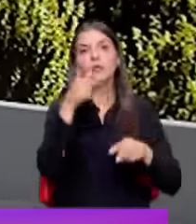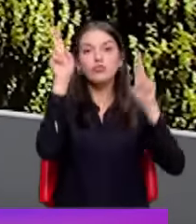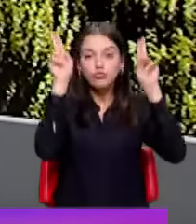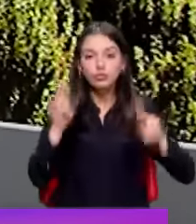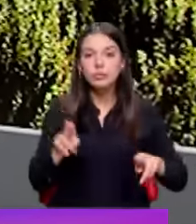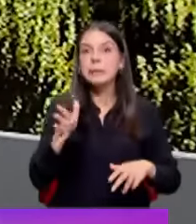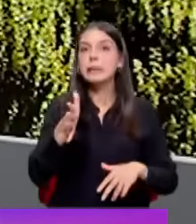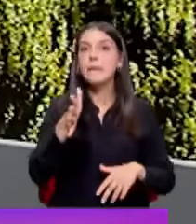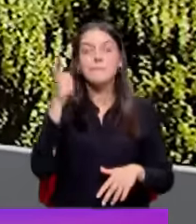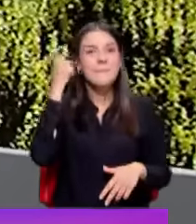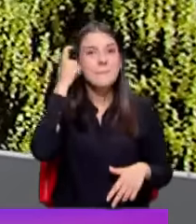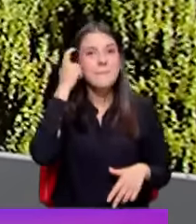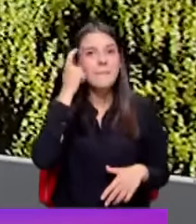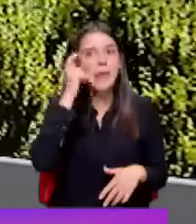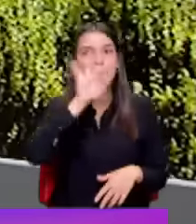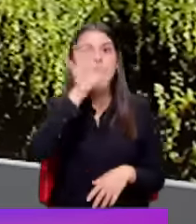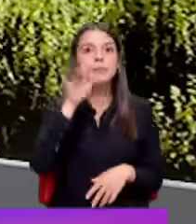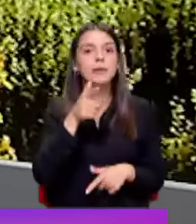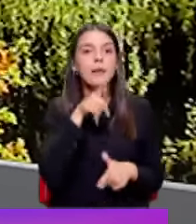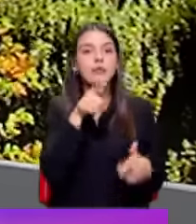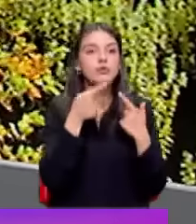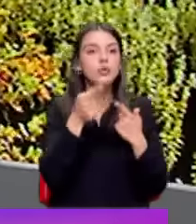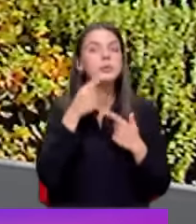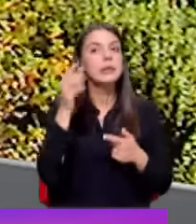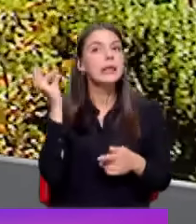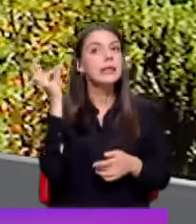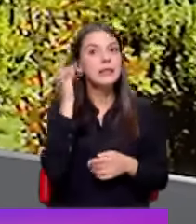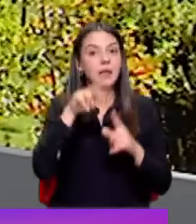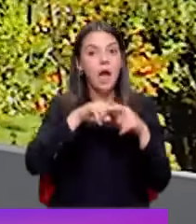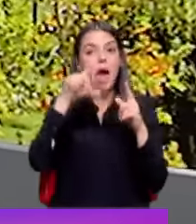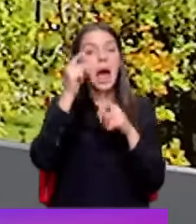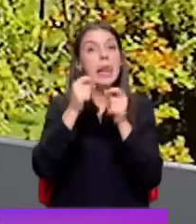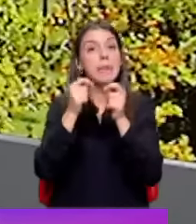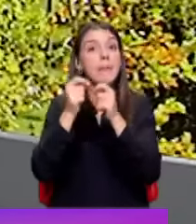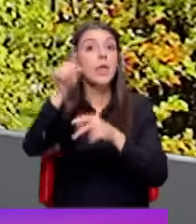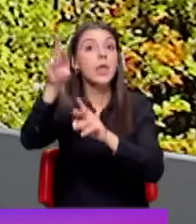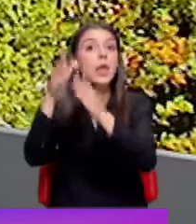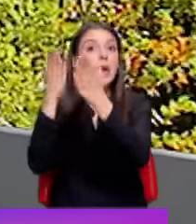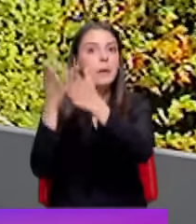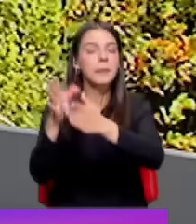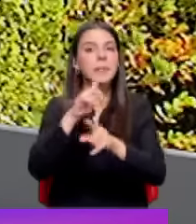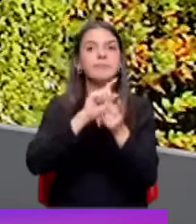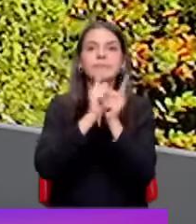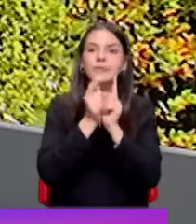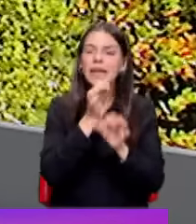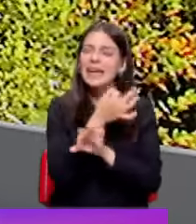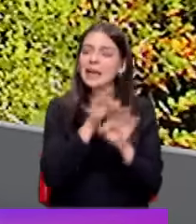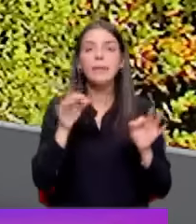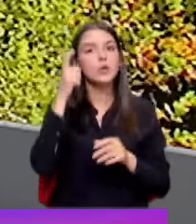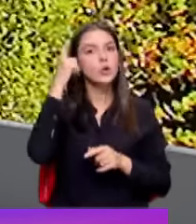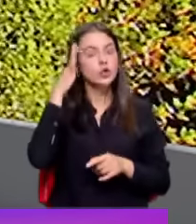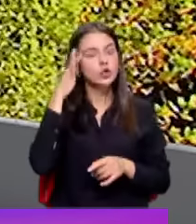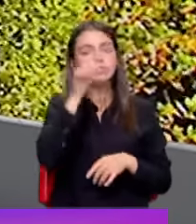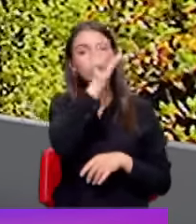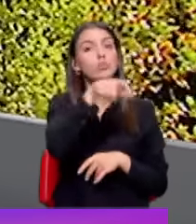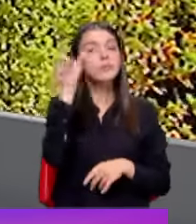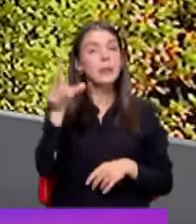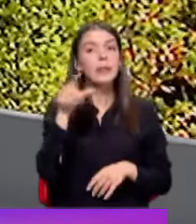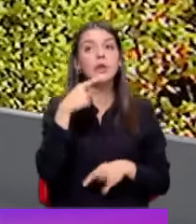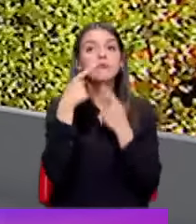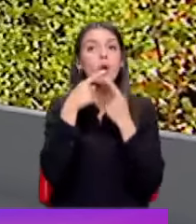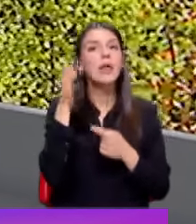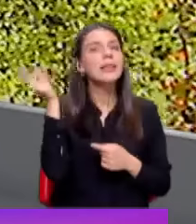bilim mecralarında sözü dinlenen Ali Bey gibi pek çok kıymetli uzmanımızın lütfen söylediğine kulak